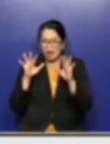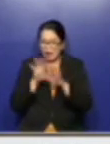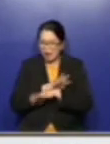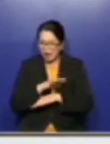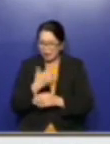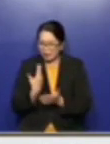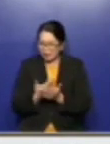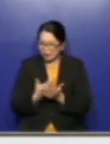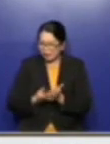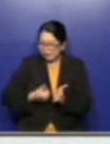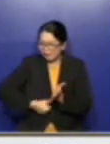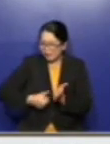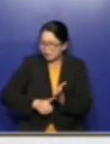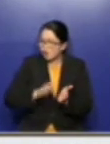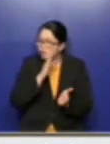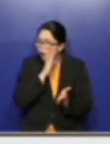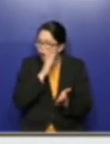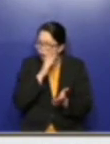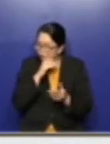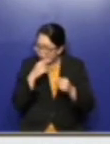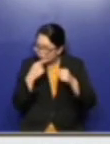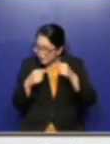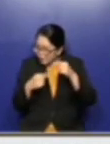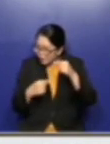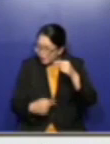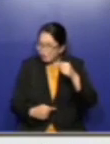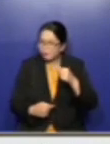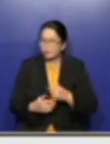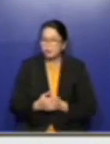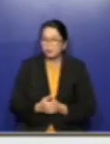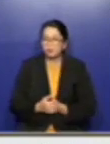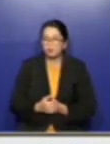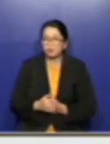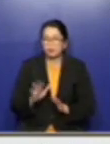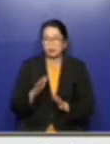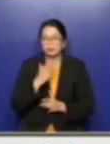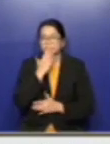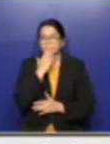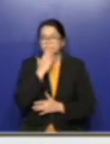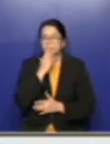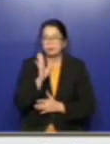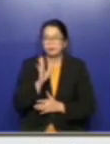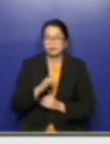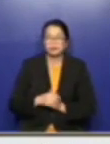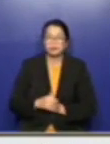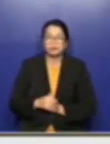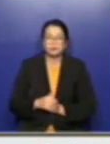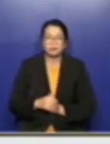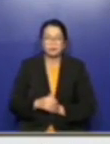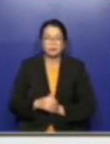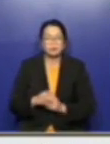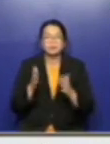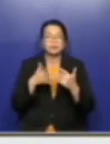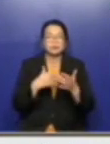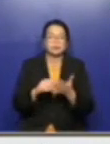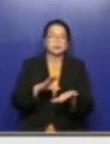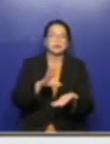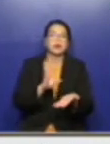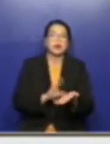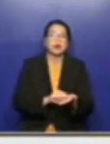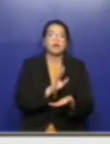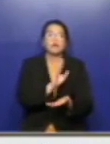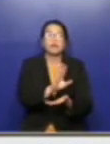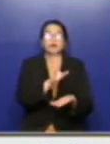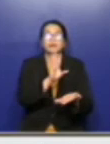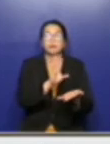ชีแม่ผมก็ไม่อยากจะพูดนะเดี๋ยวคราวหน้าจะไปแก้ไขสิ่งที่ผมพูดไม่เป็นไรครับจดไว้